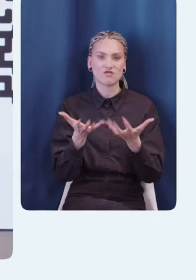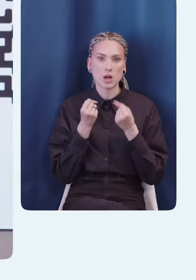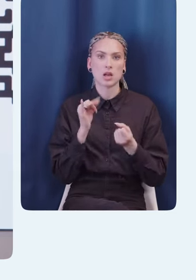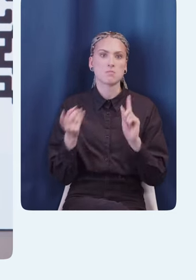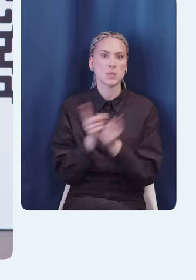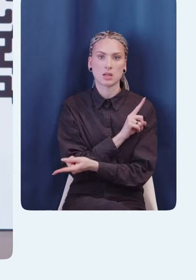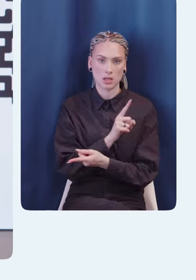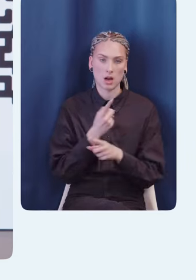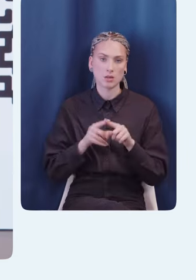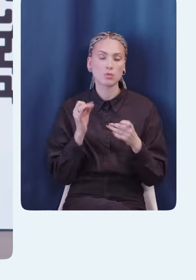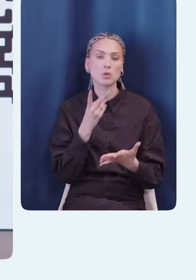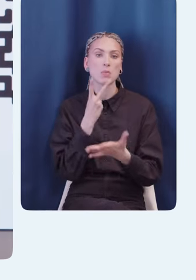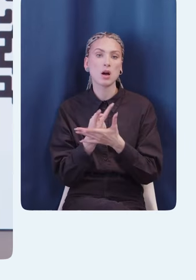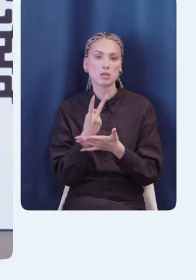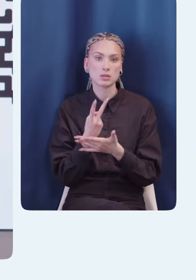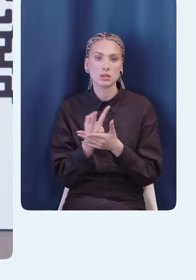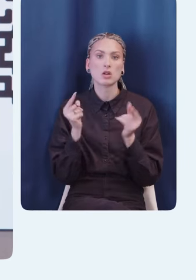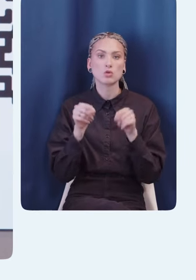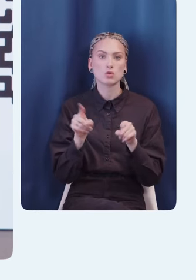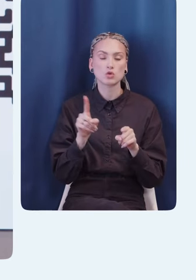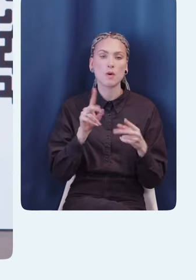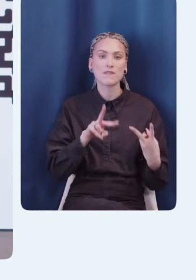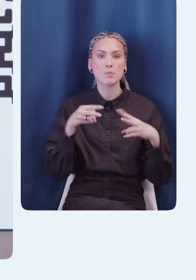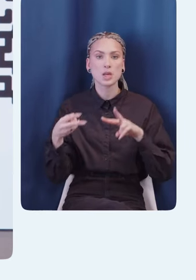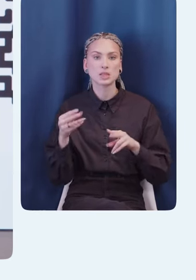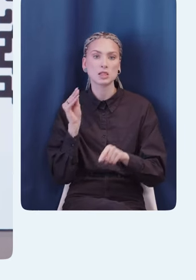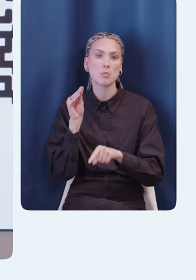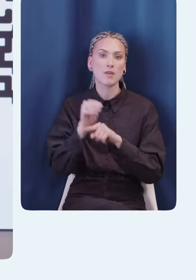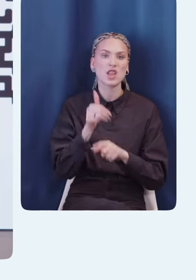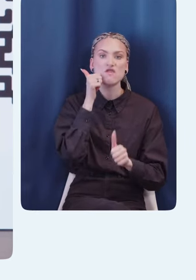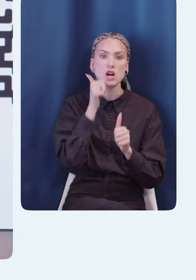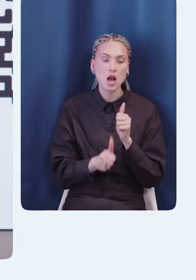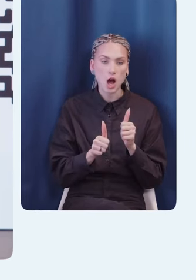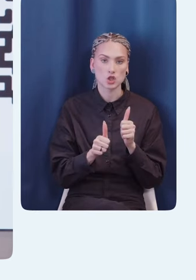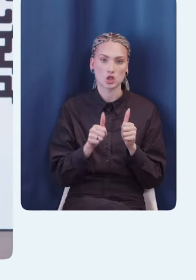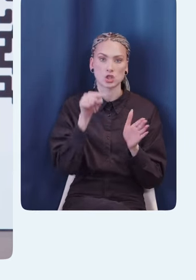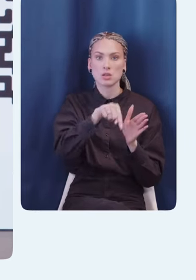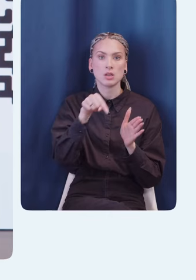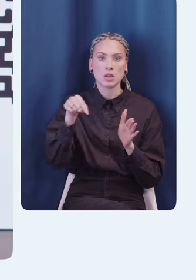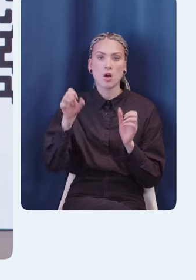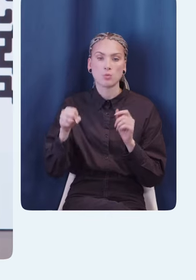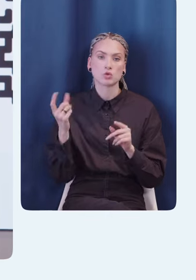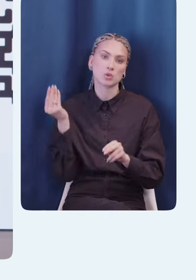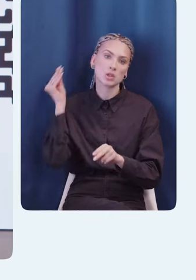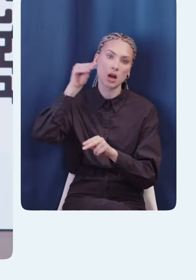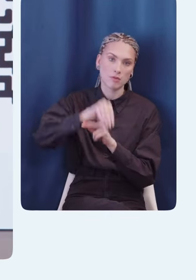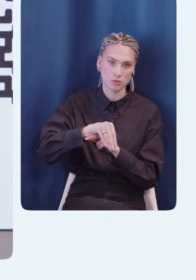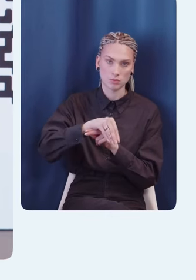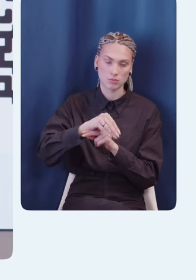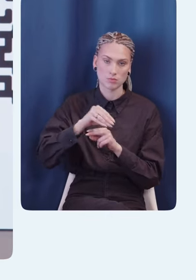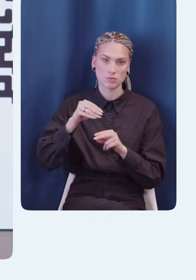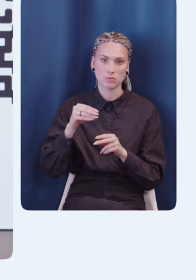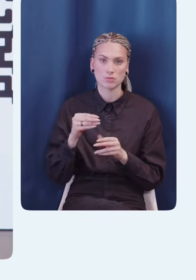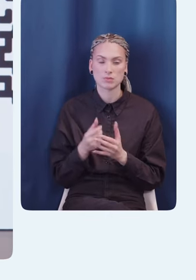менять. Это просто демонстрация того, что вместо добавления это в каждый компонент, можно просто добавить сверху, там, на целый боди навесить